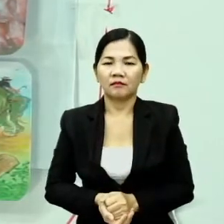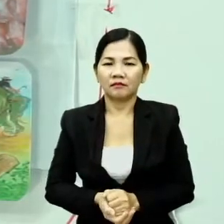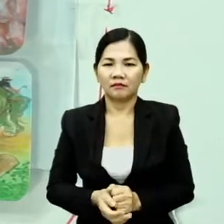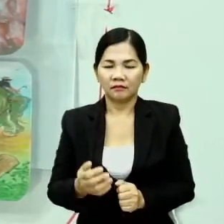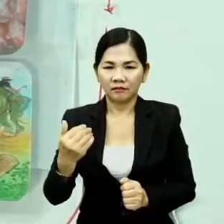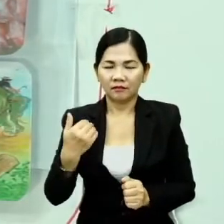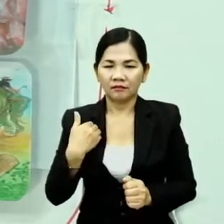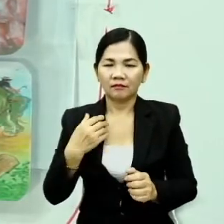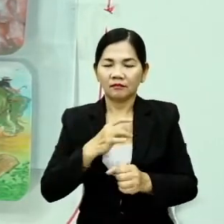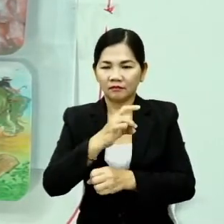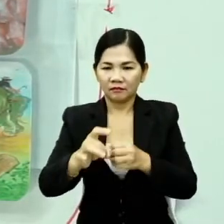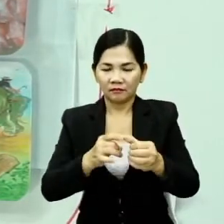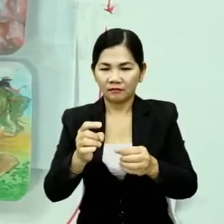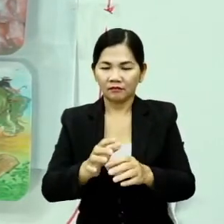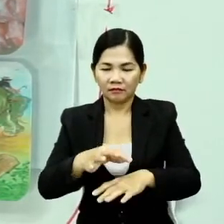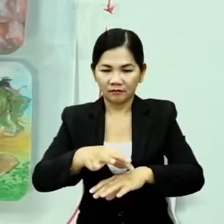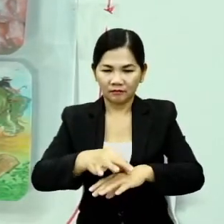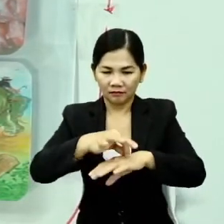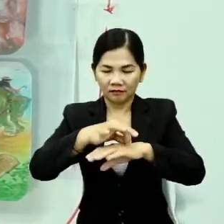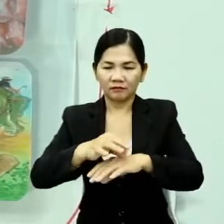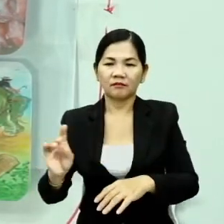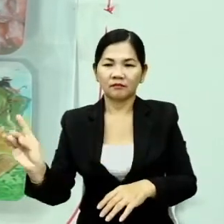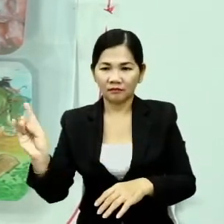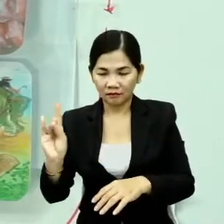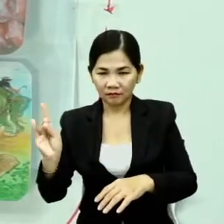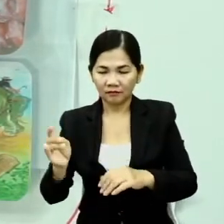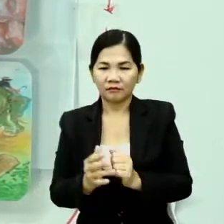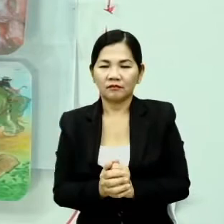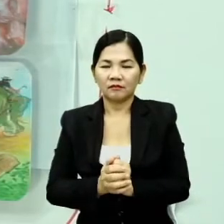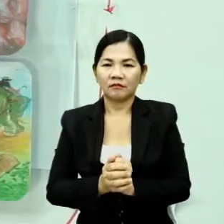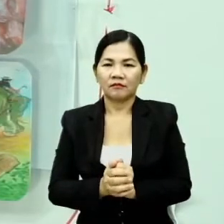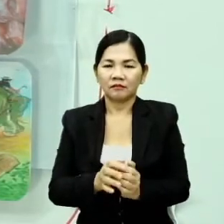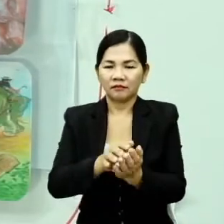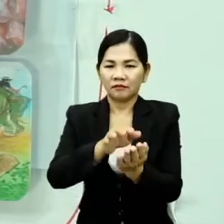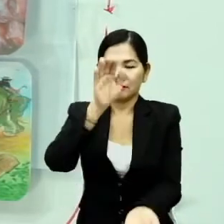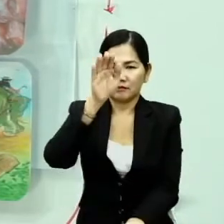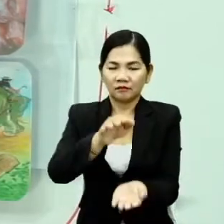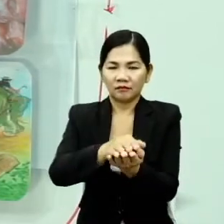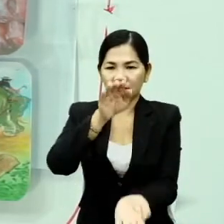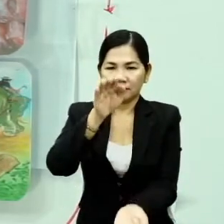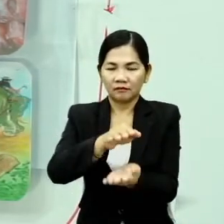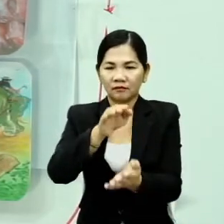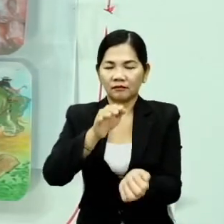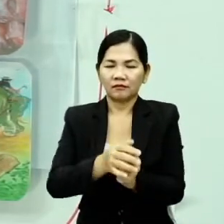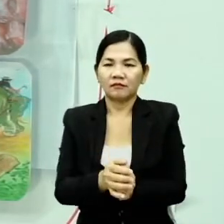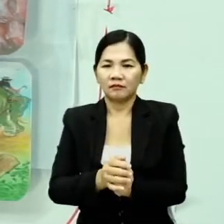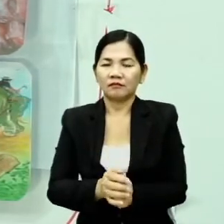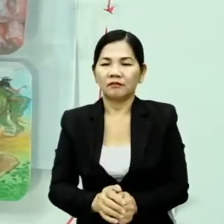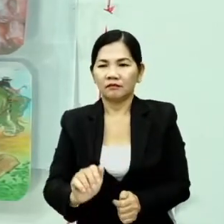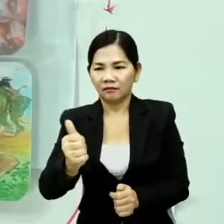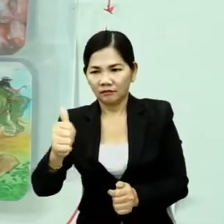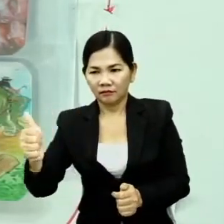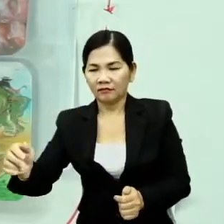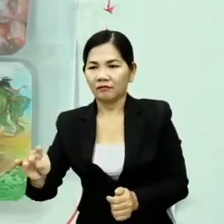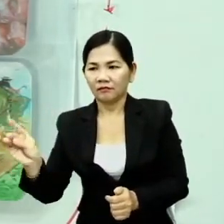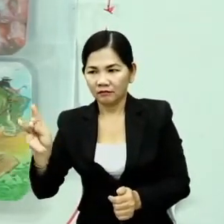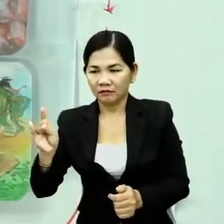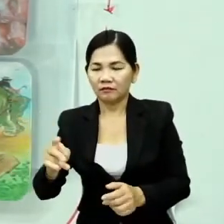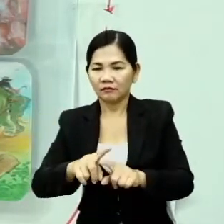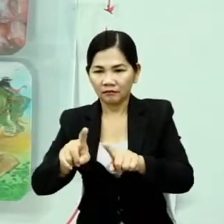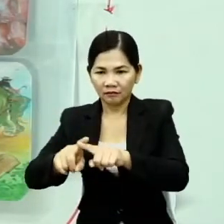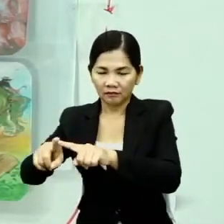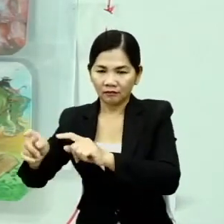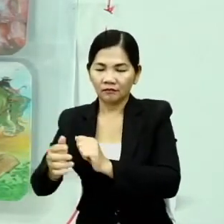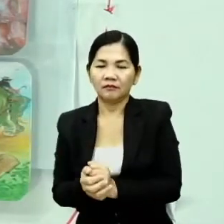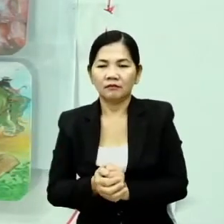cha cứ thưa ông pi sắp bay sập đây nó con nát cha ai ở thưa pi sắp bay cặp bơ cha rước con sắp bay sập xanh tiệt cha ta